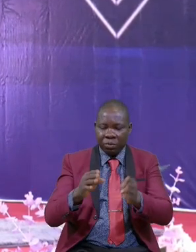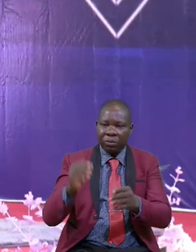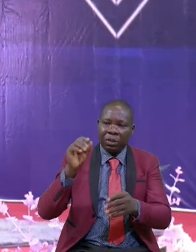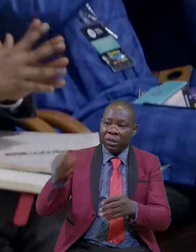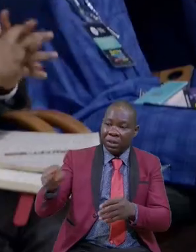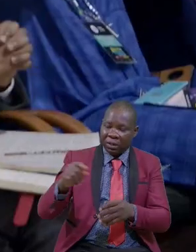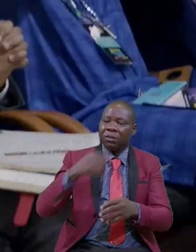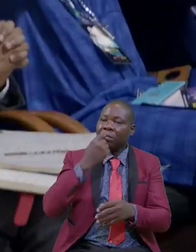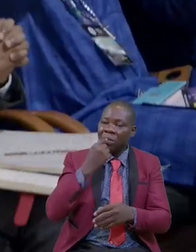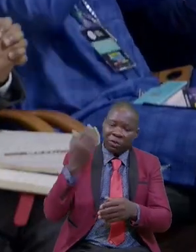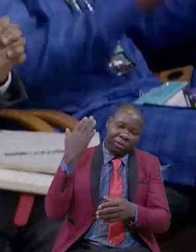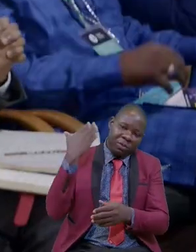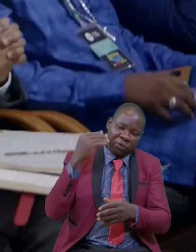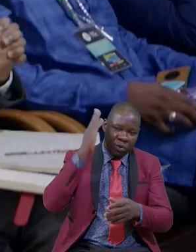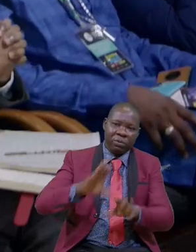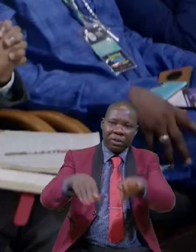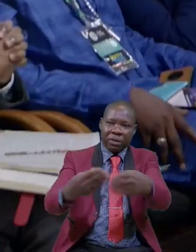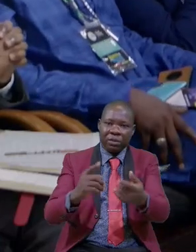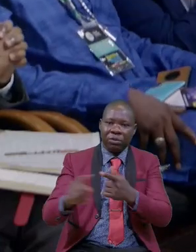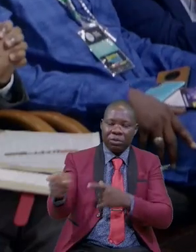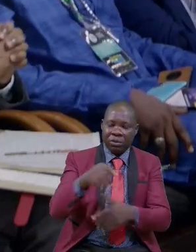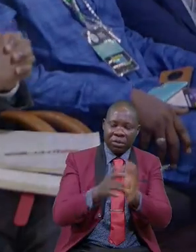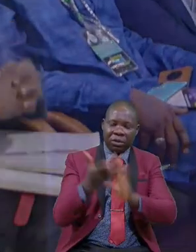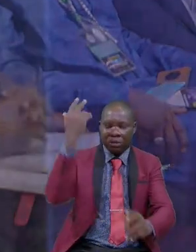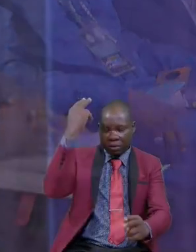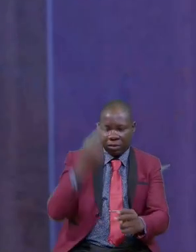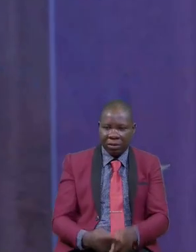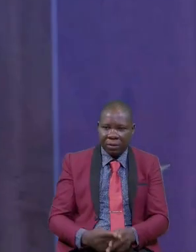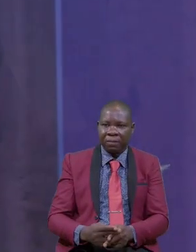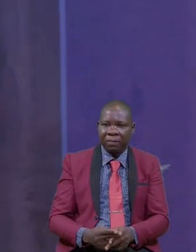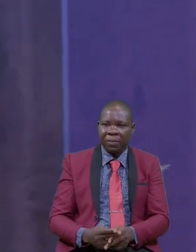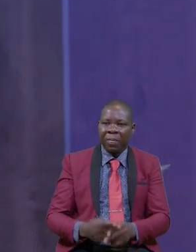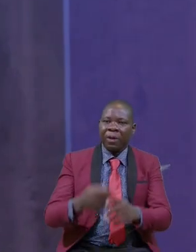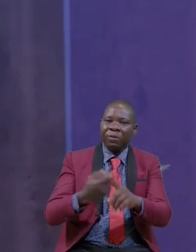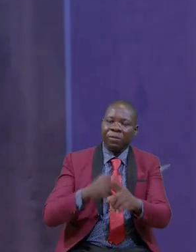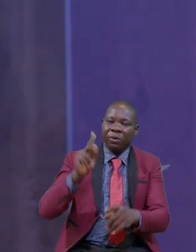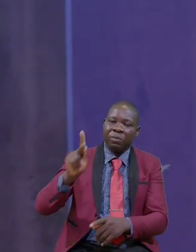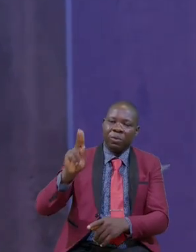il te la donnera. Et de Kumasi ici, d'Accra,